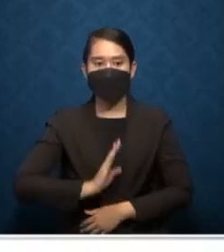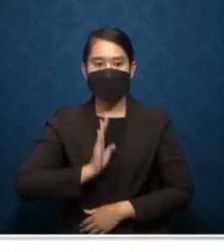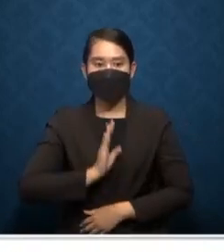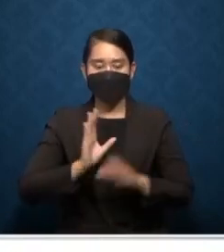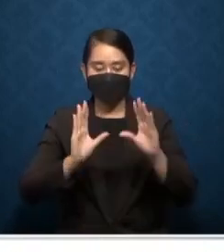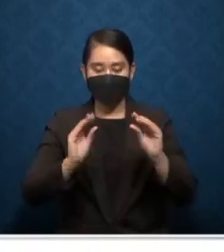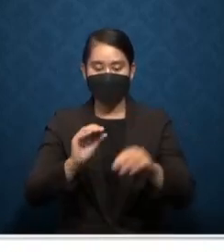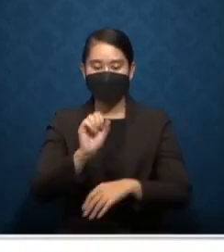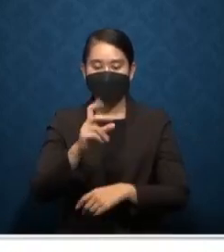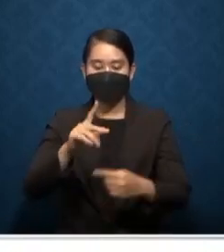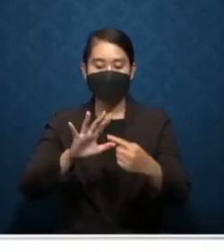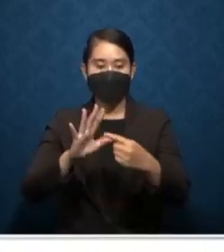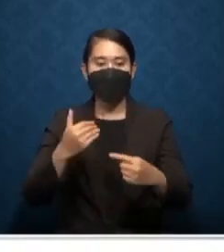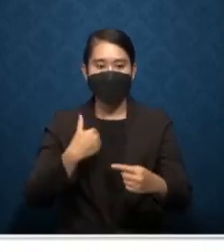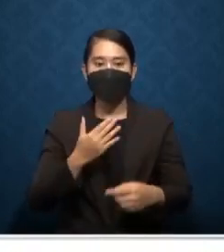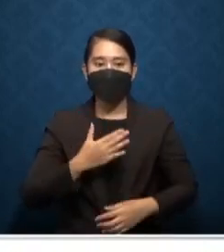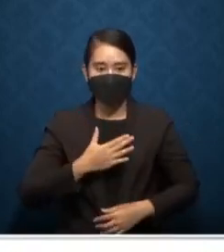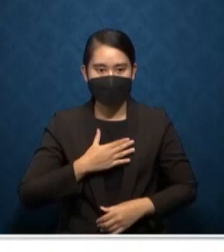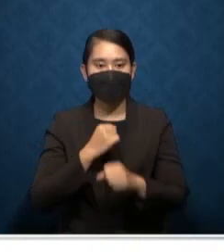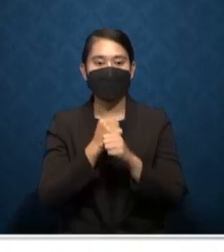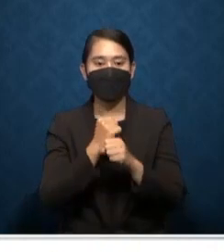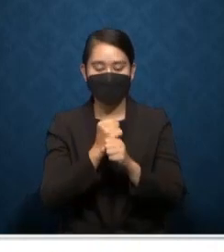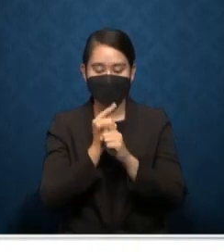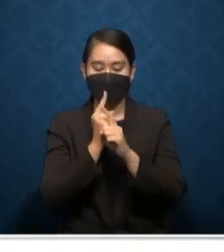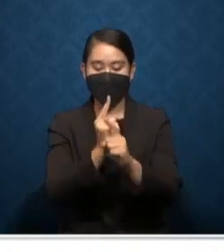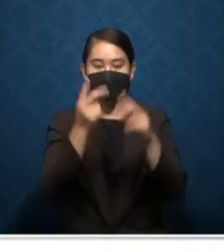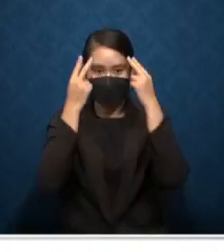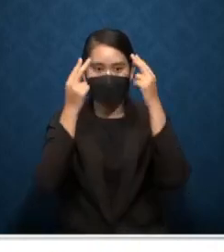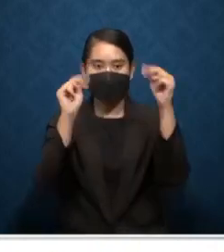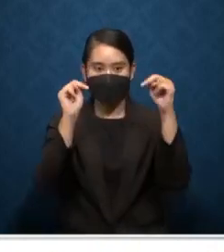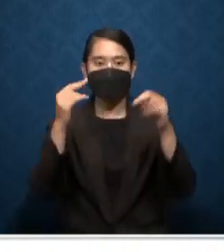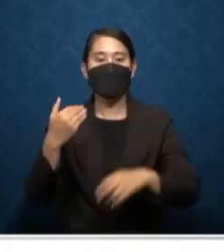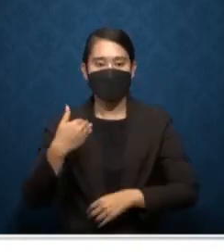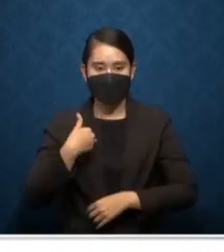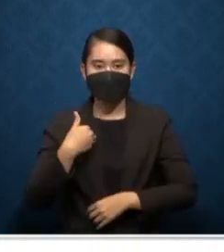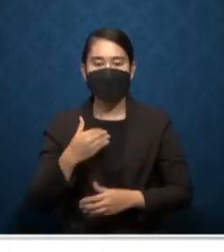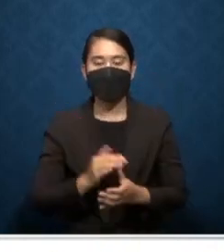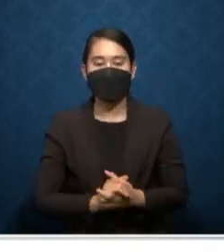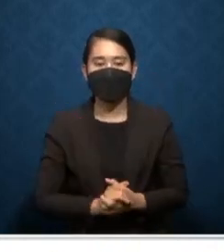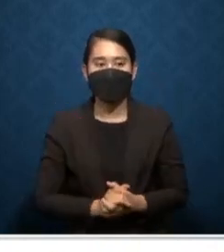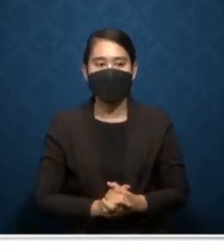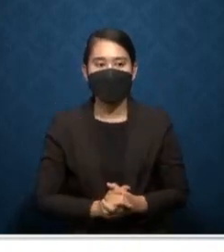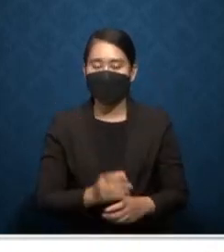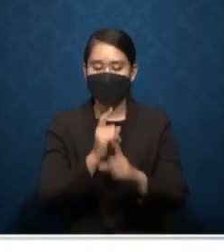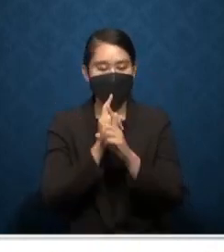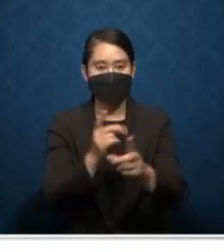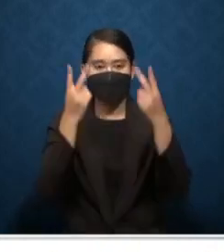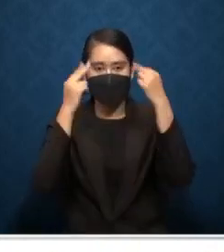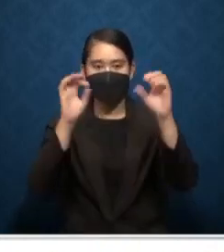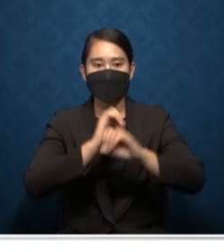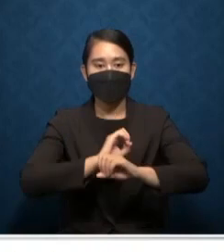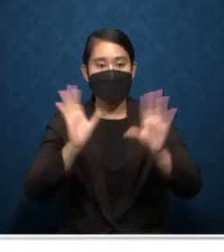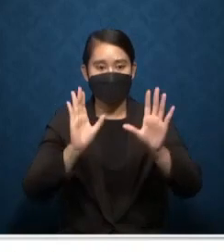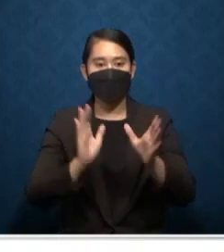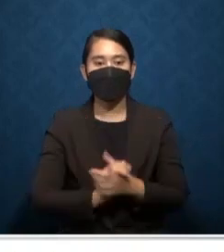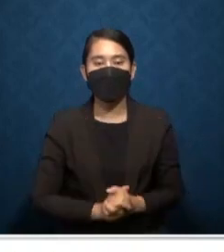ผมคน เหอนที่พยายามปฏิบัติตามคำสังของพนท่รายกรัติอย่างชดเจนเดًขา